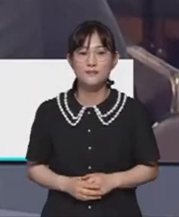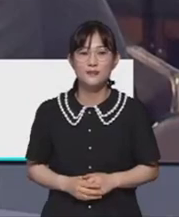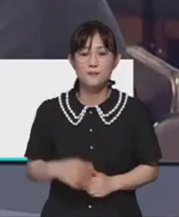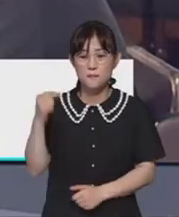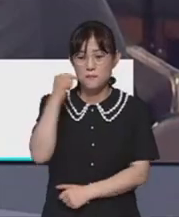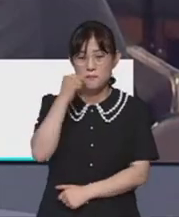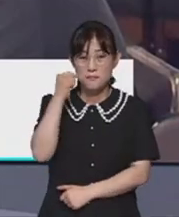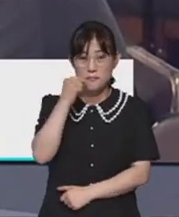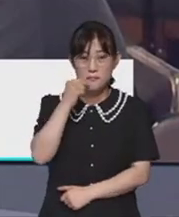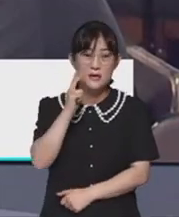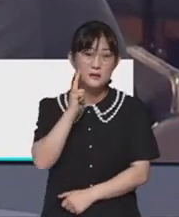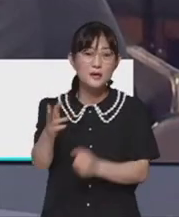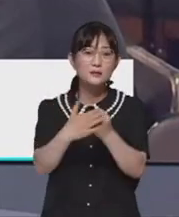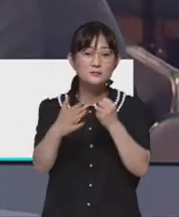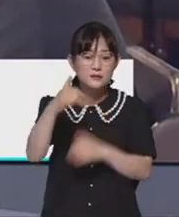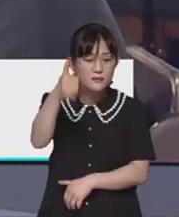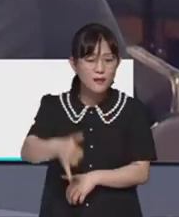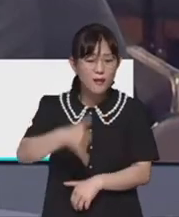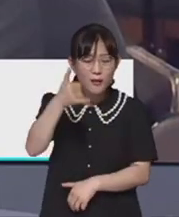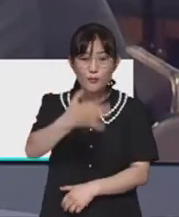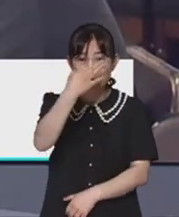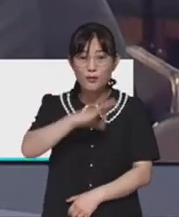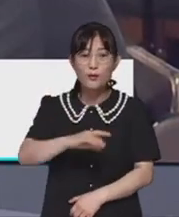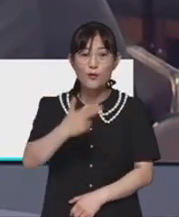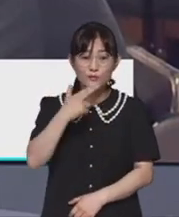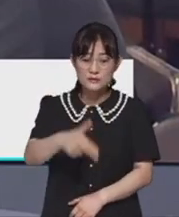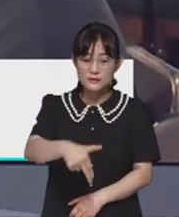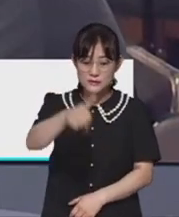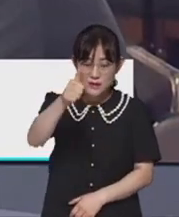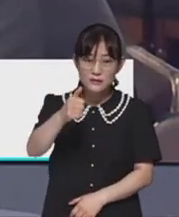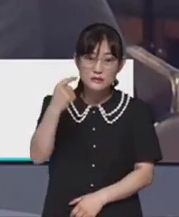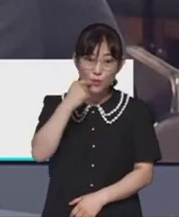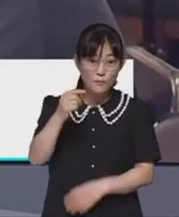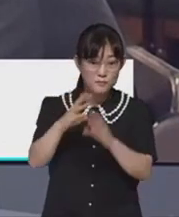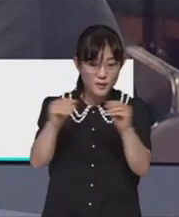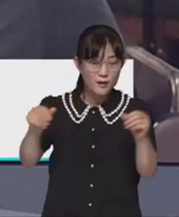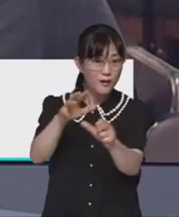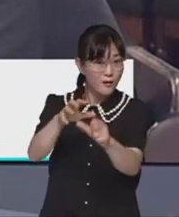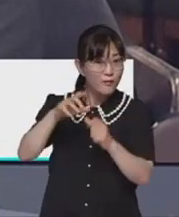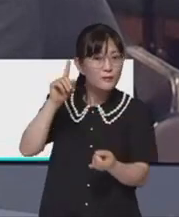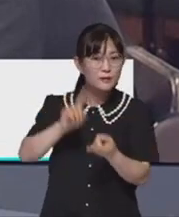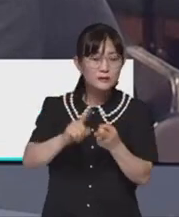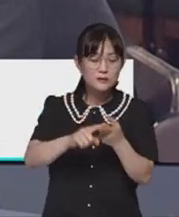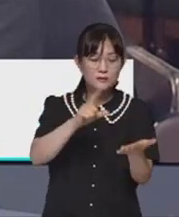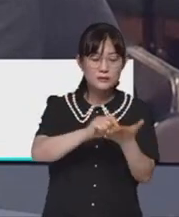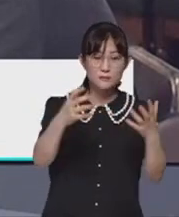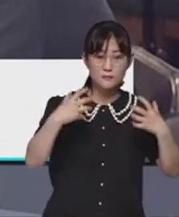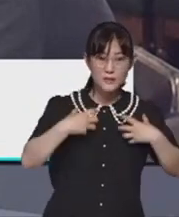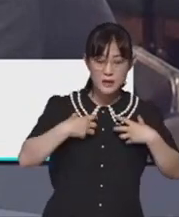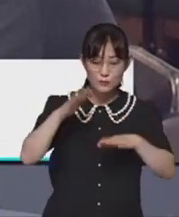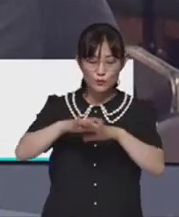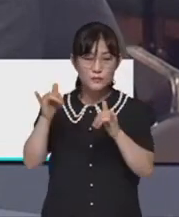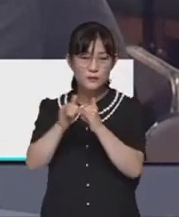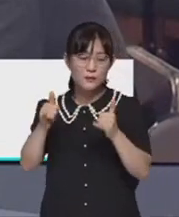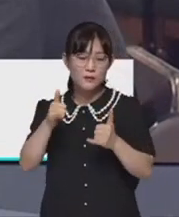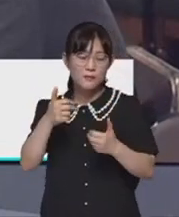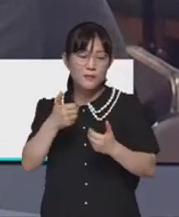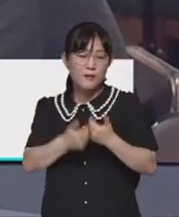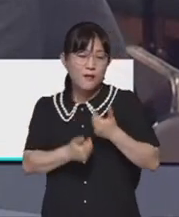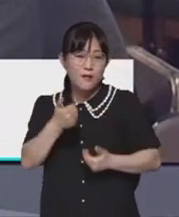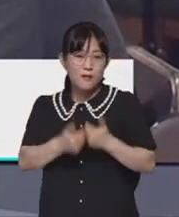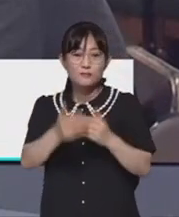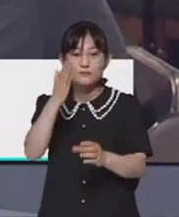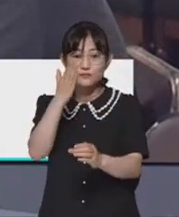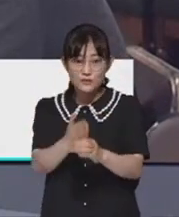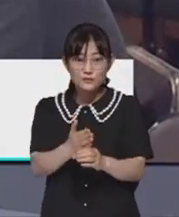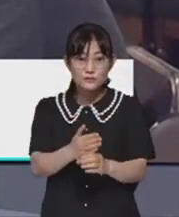염도가 높아 경작 효율이 떨어진 장흥군 삼산 간척지 활용을 놓고 자치단체와 농민들이 대립하고 있습니다.